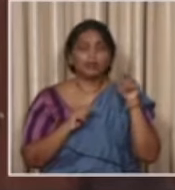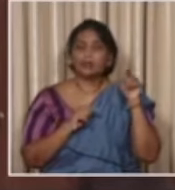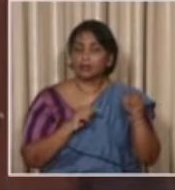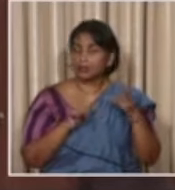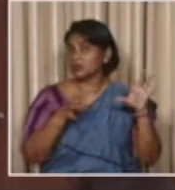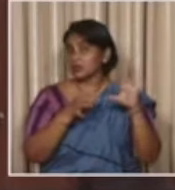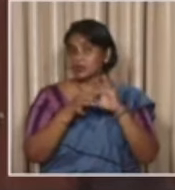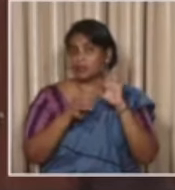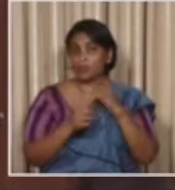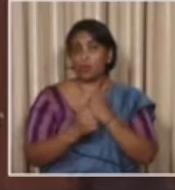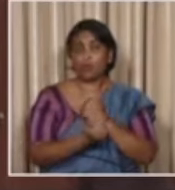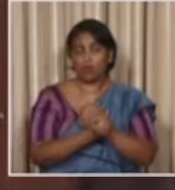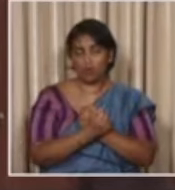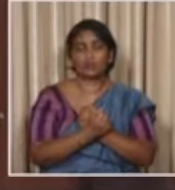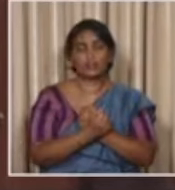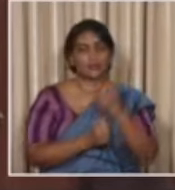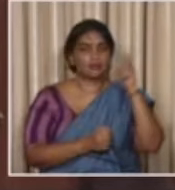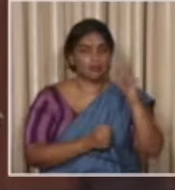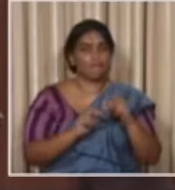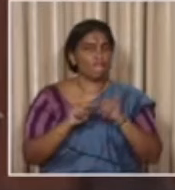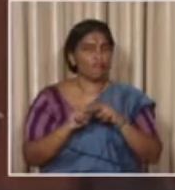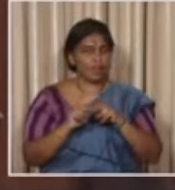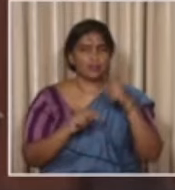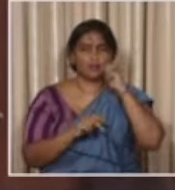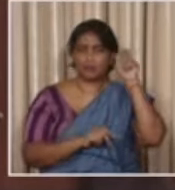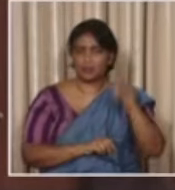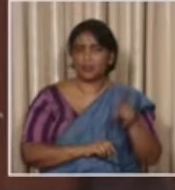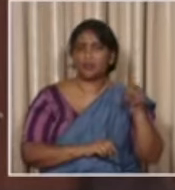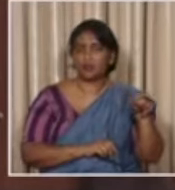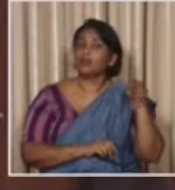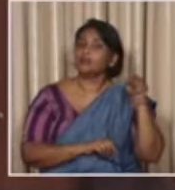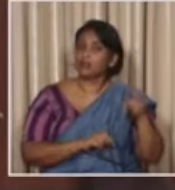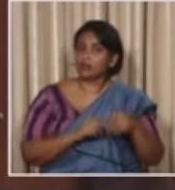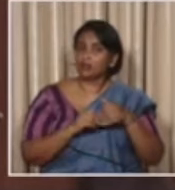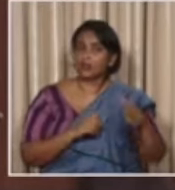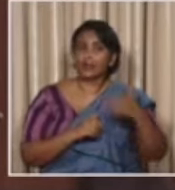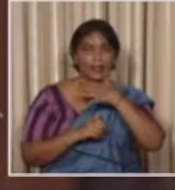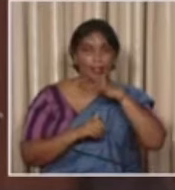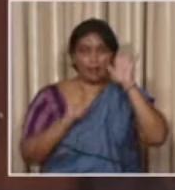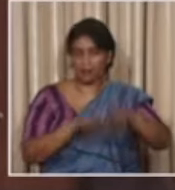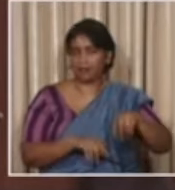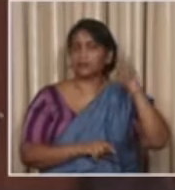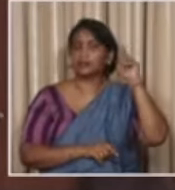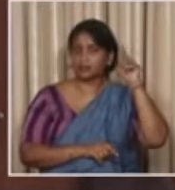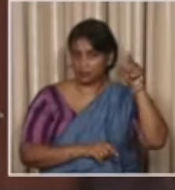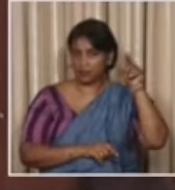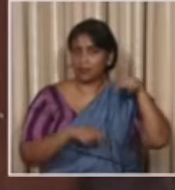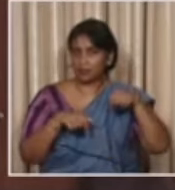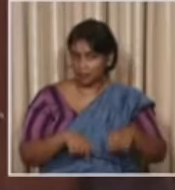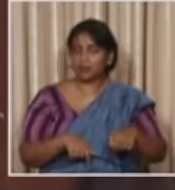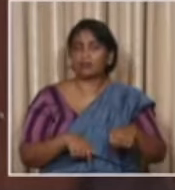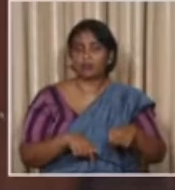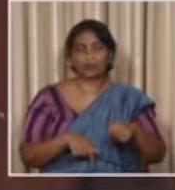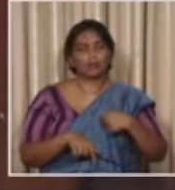මේකට සම්බන්ධලා හිටිය පොලිස් ෆයිස් කියලා පුද්ගලයෙක්. මේ පොලිස් ෆයිස් කියන පුද්ගලයා මේ වෙනතුරත් බ්‍රිතාන්‍යයේ ඉන්නේ. එයා මේ වෙනතුරුත් අපි